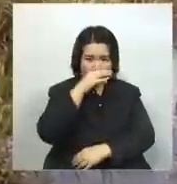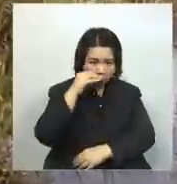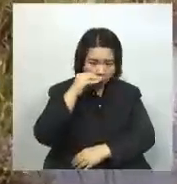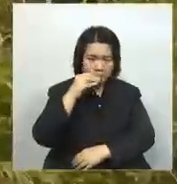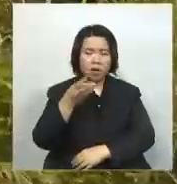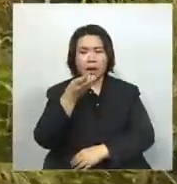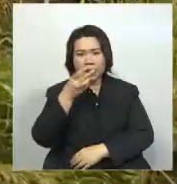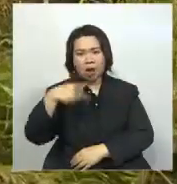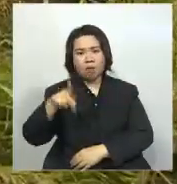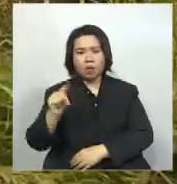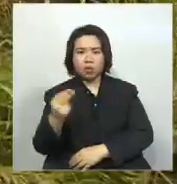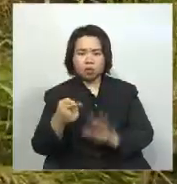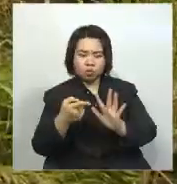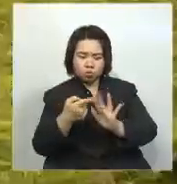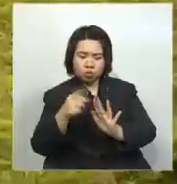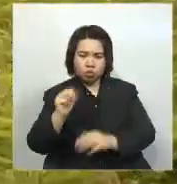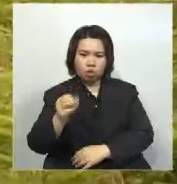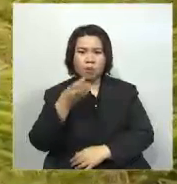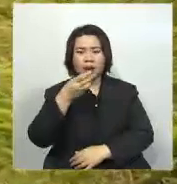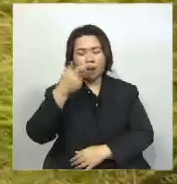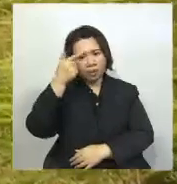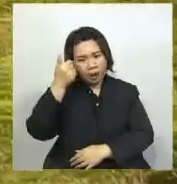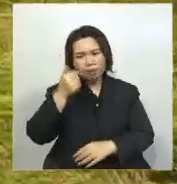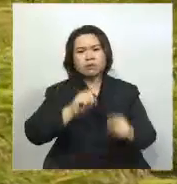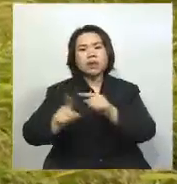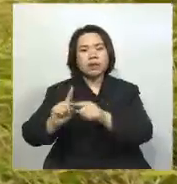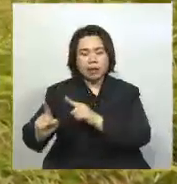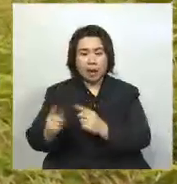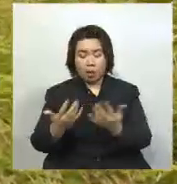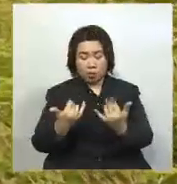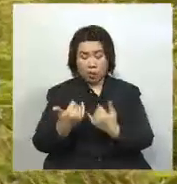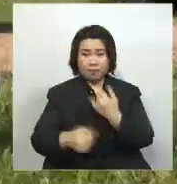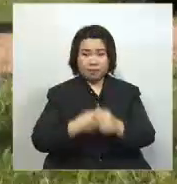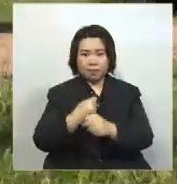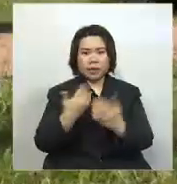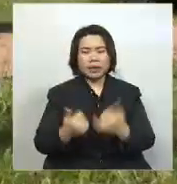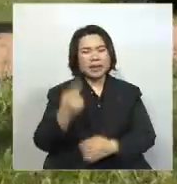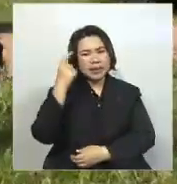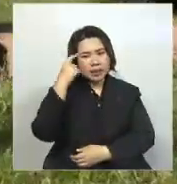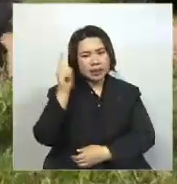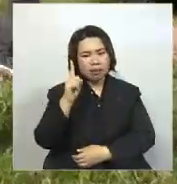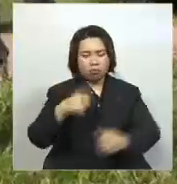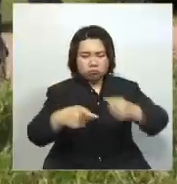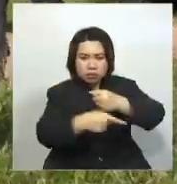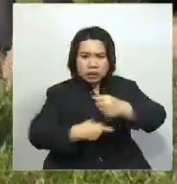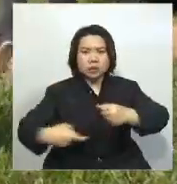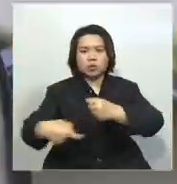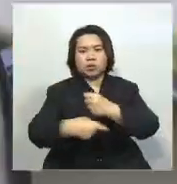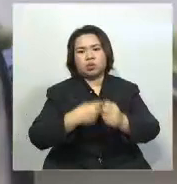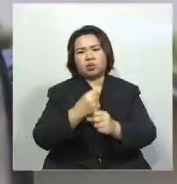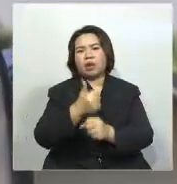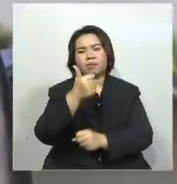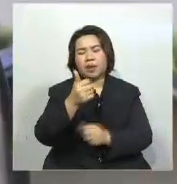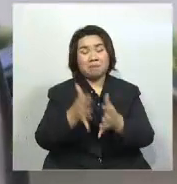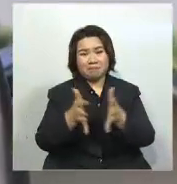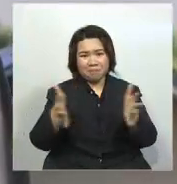ประทุมไรเบอร์รี่ทับทิมสยามและข้าวเล็บนกซึ่งในปีนี้นะคะชาวนาตั้งใจว่าจะสามารถเก็บเกี่ยวผลผลิตได้เป็นอย่